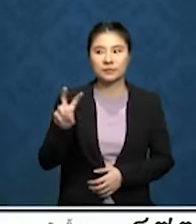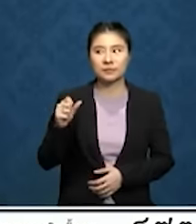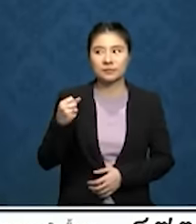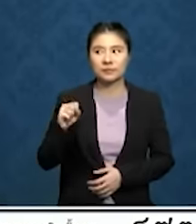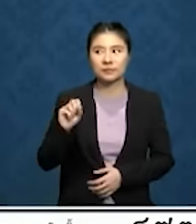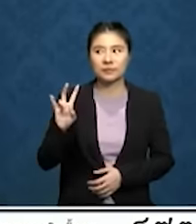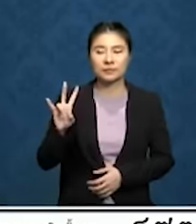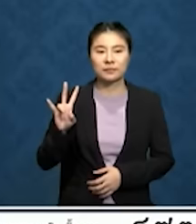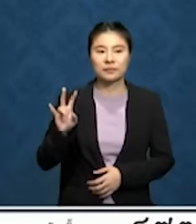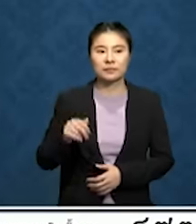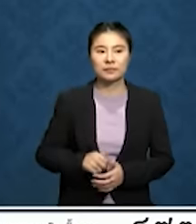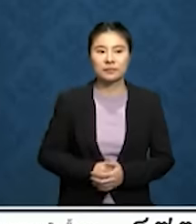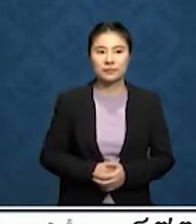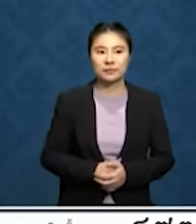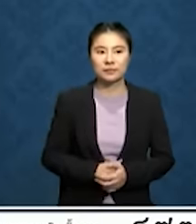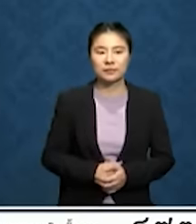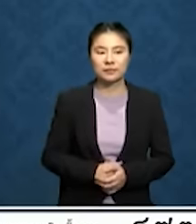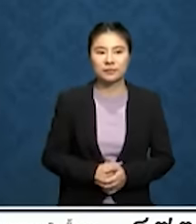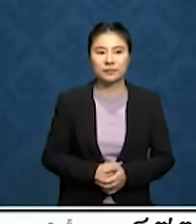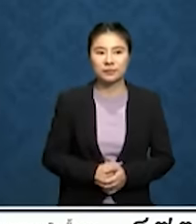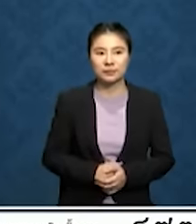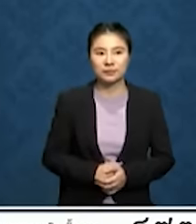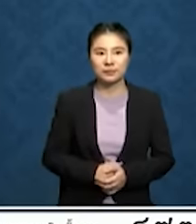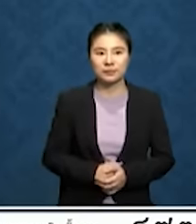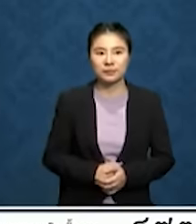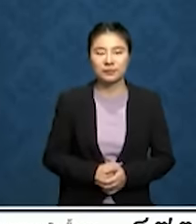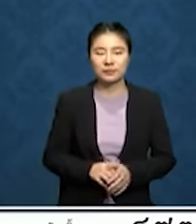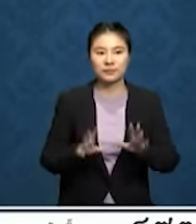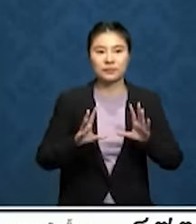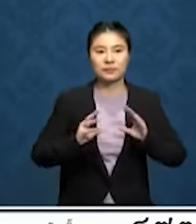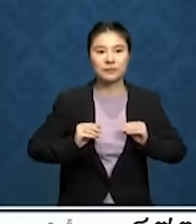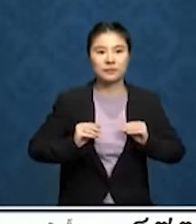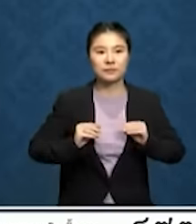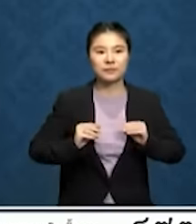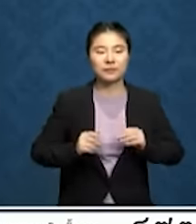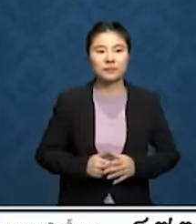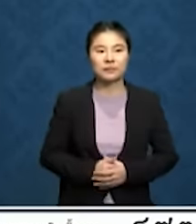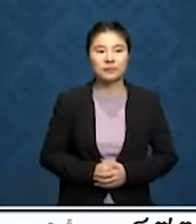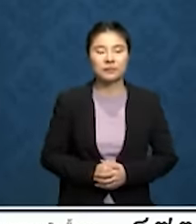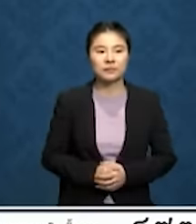217นายประเสริฐบุญเรือง เห็นชอบครับ